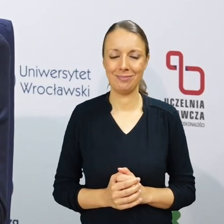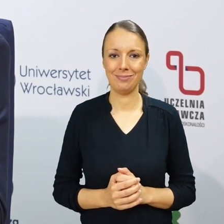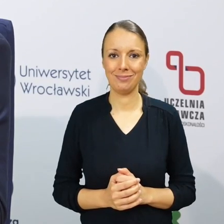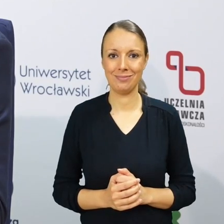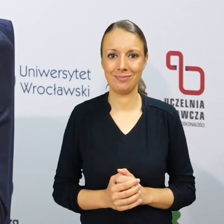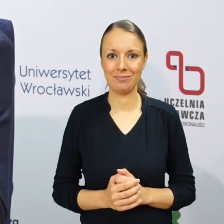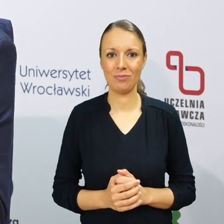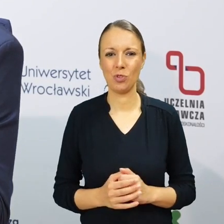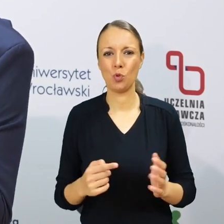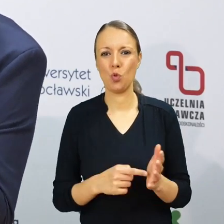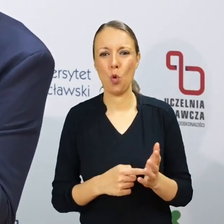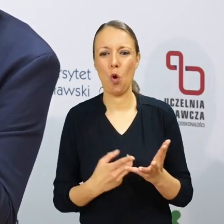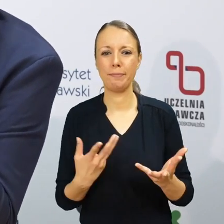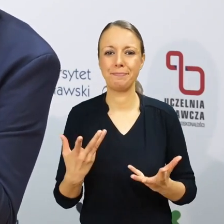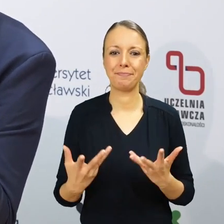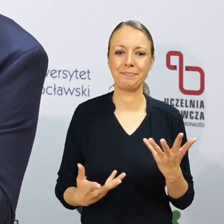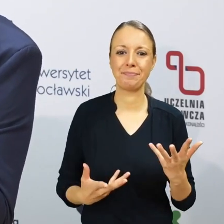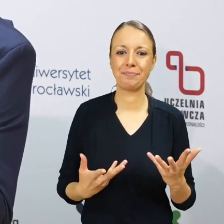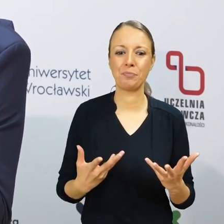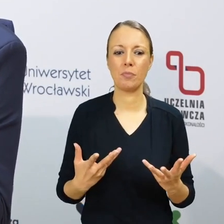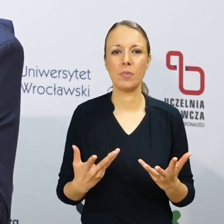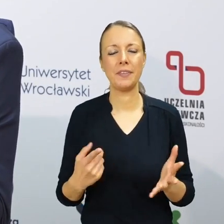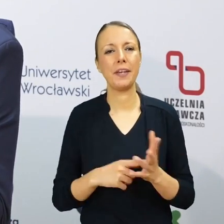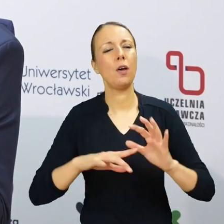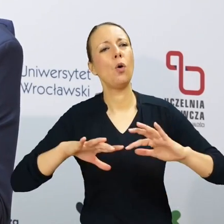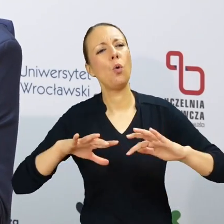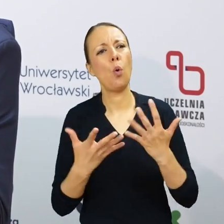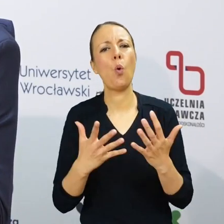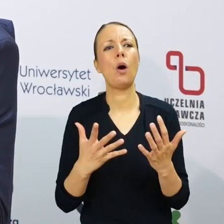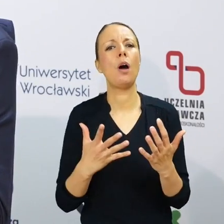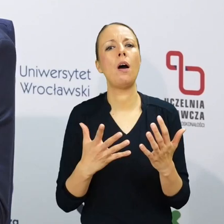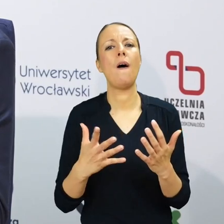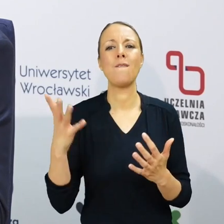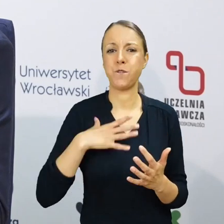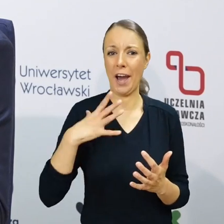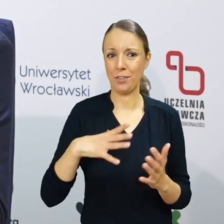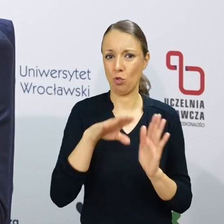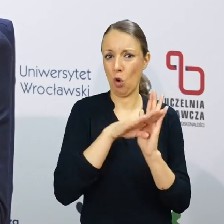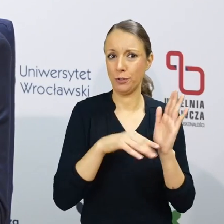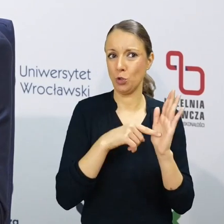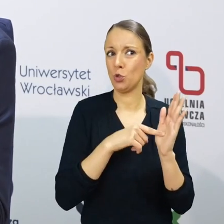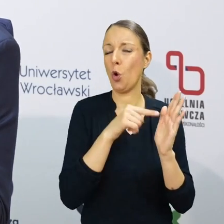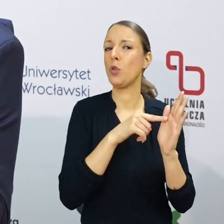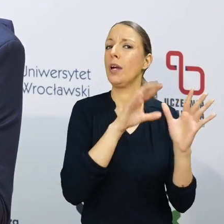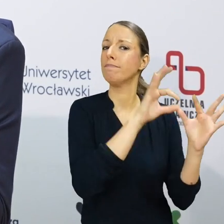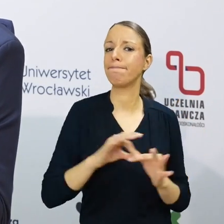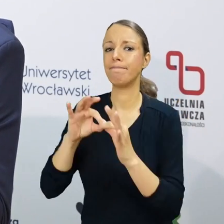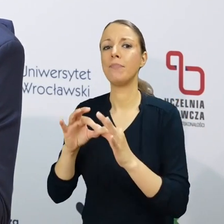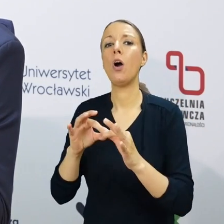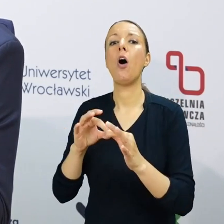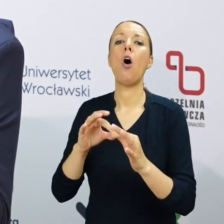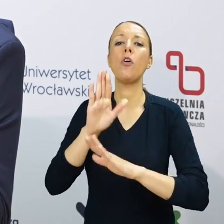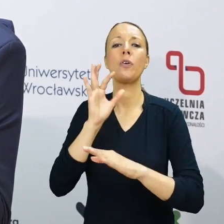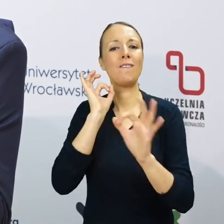pozbawiony ważenia wartości sposób odsyła do ustawy o ochronie informacji niejawnych. Dzisiaj jest tak,